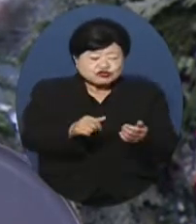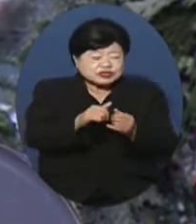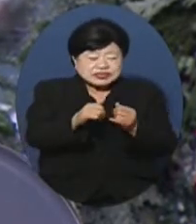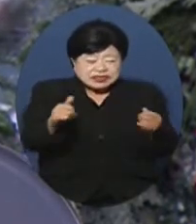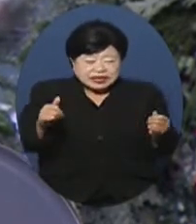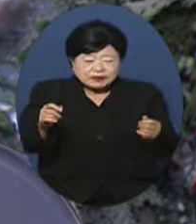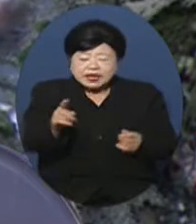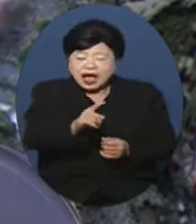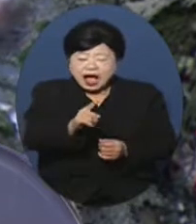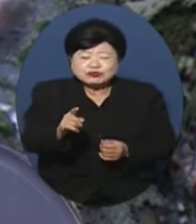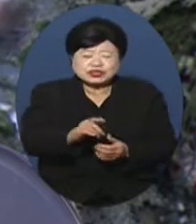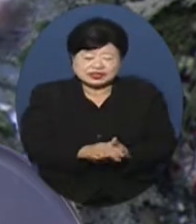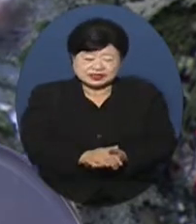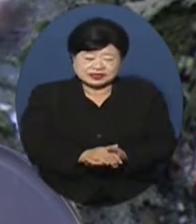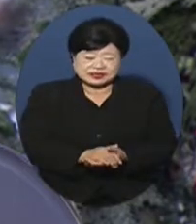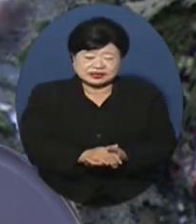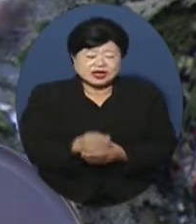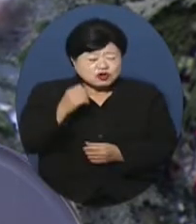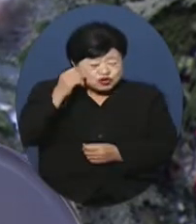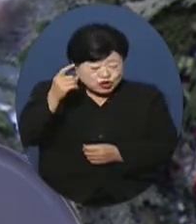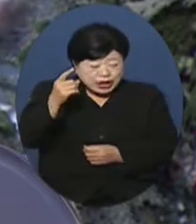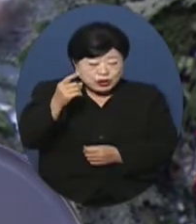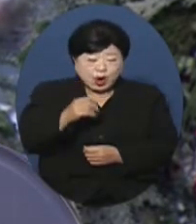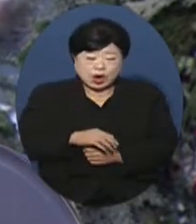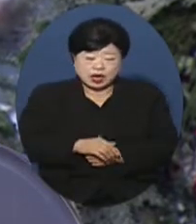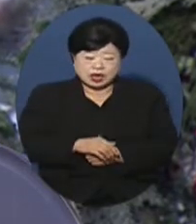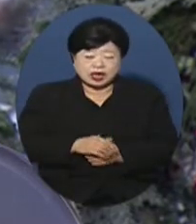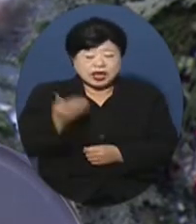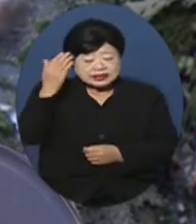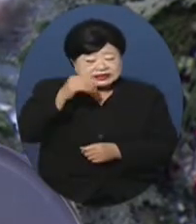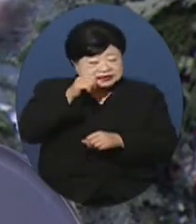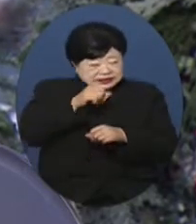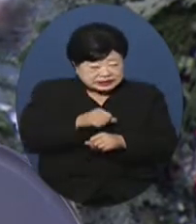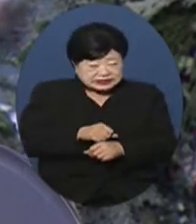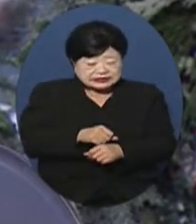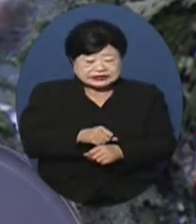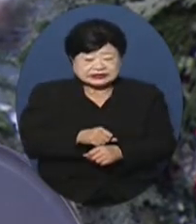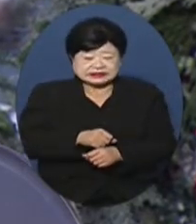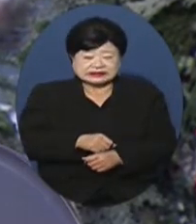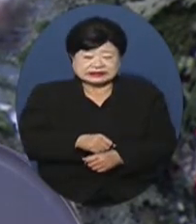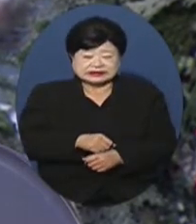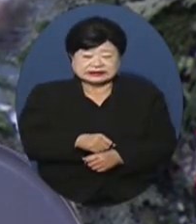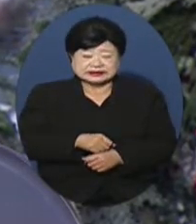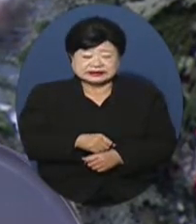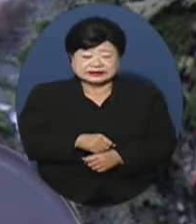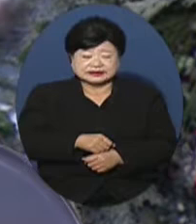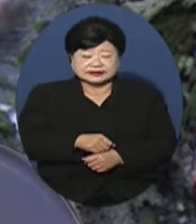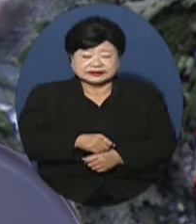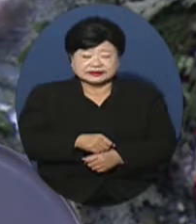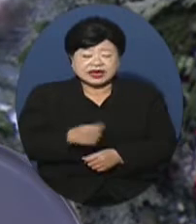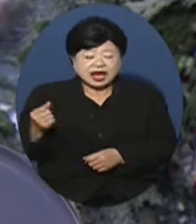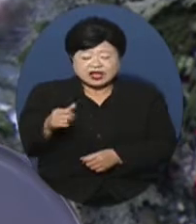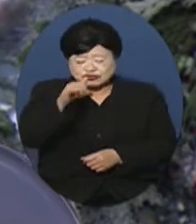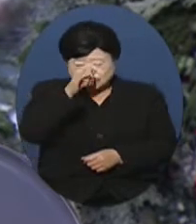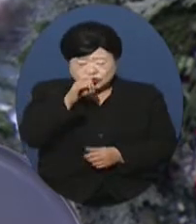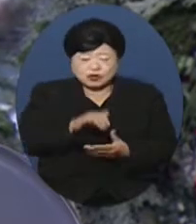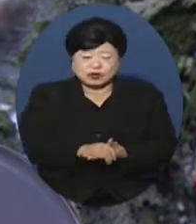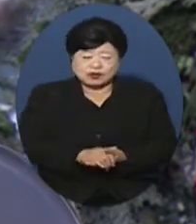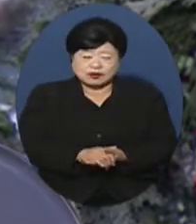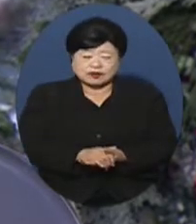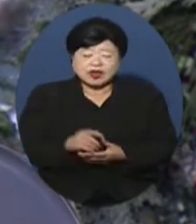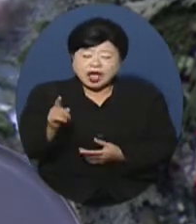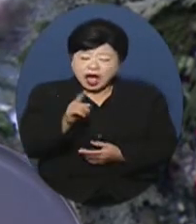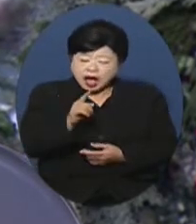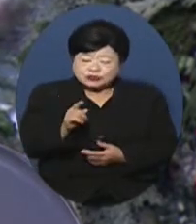아무리 깨어나 져 치 생 하지 왜 있어도